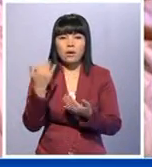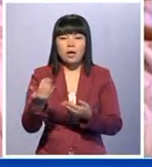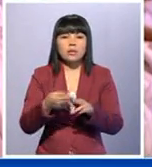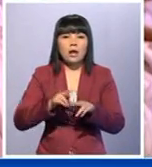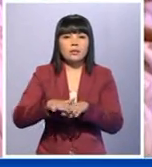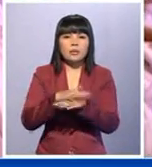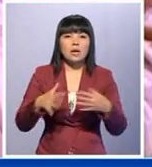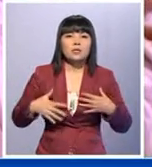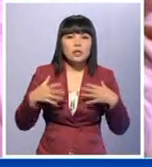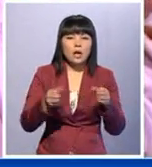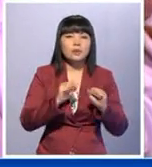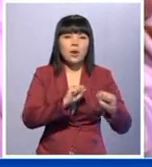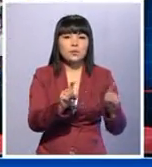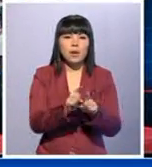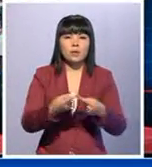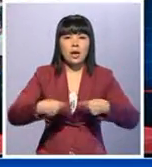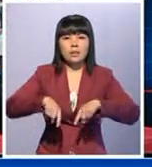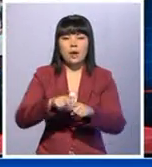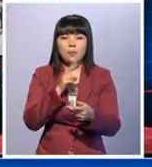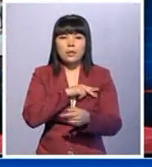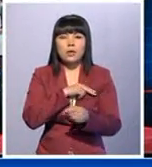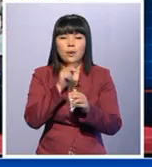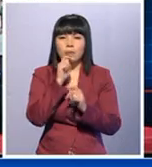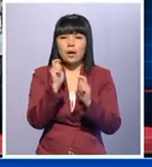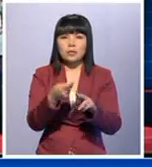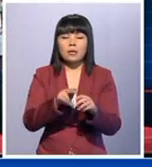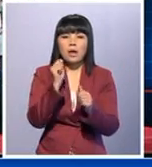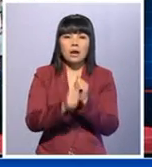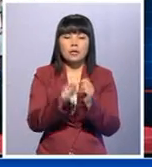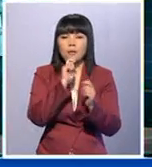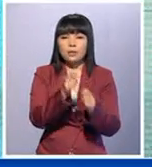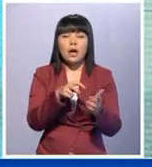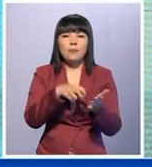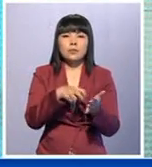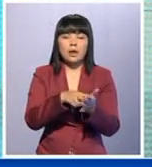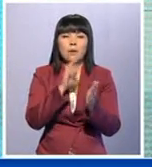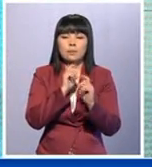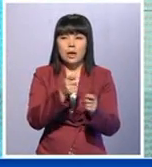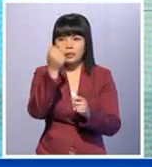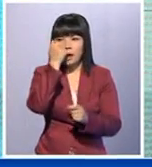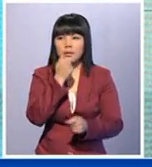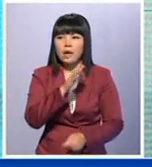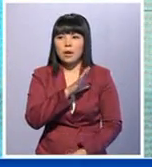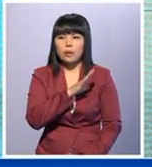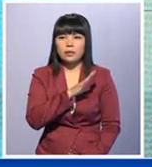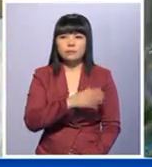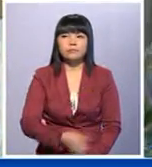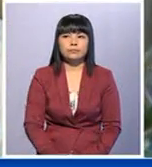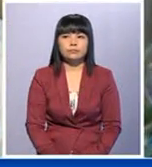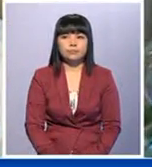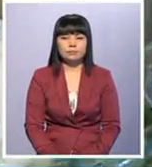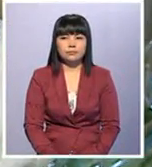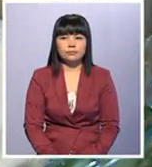үшін денсаулық сақтау ісінің үздігі төсбелгілерімен әр аталым бойынша алғыс хаттармен марапаттады. Көп